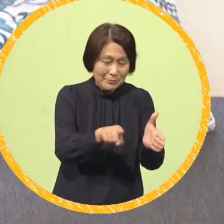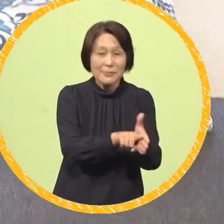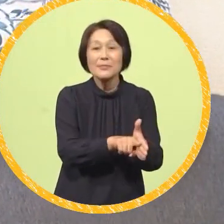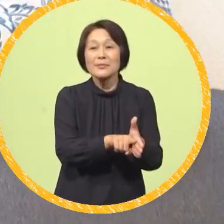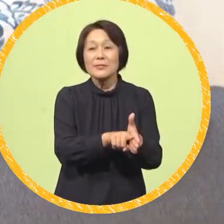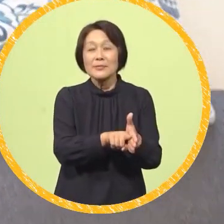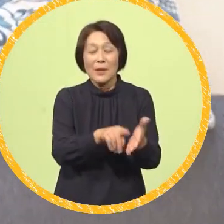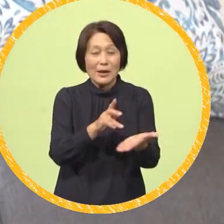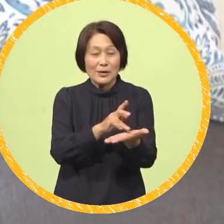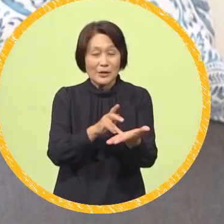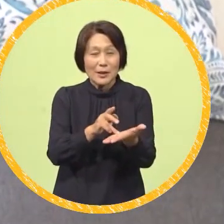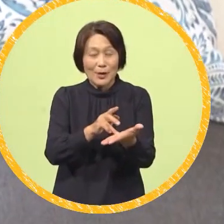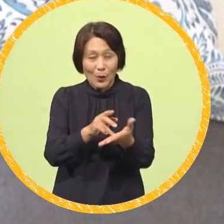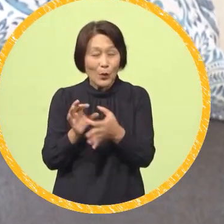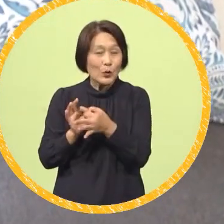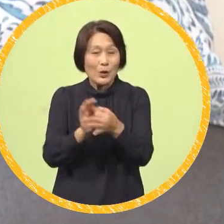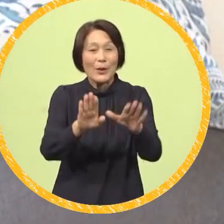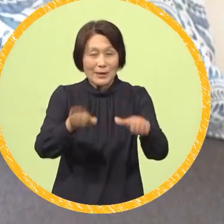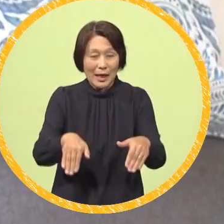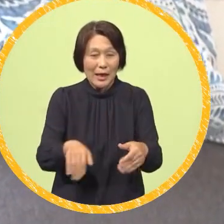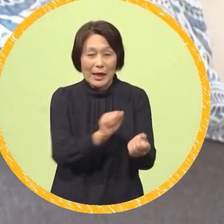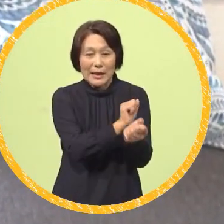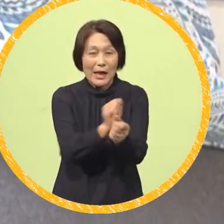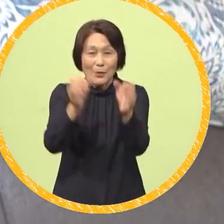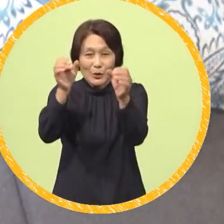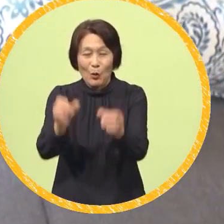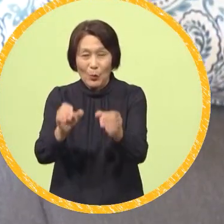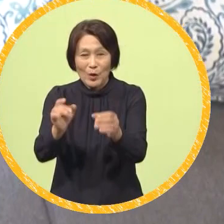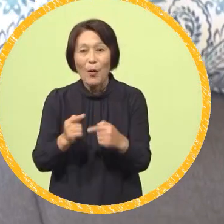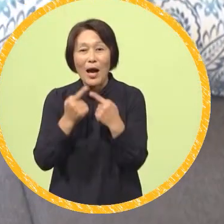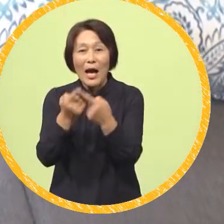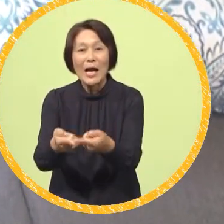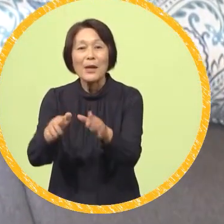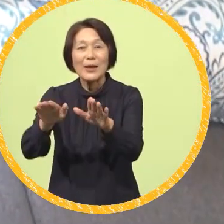薬物をこう使い続けて、刑務所にも行きましたし、